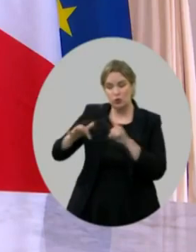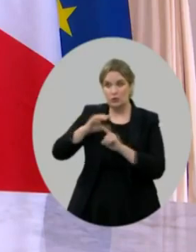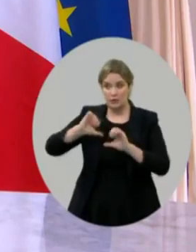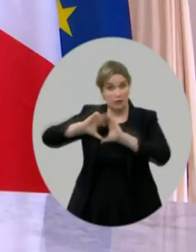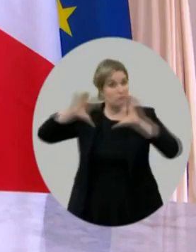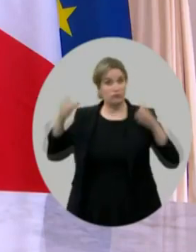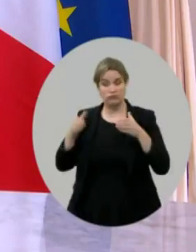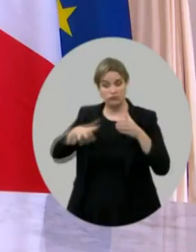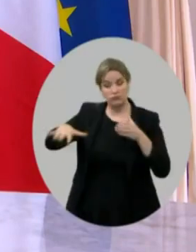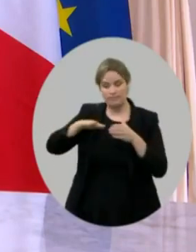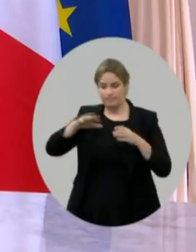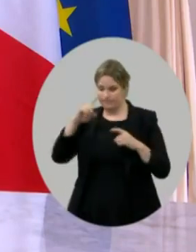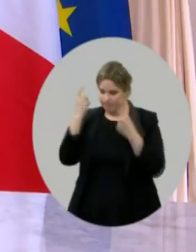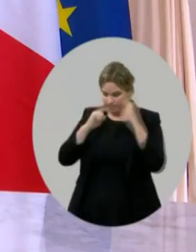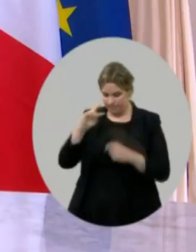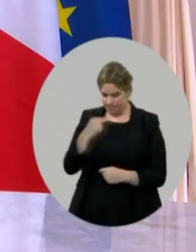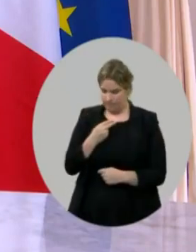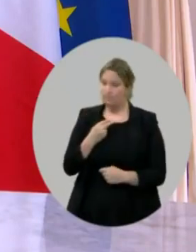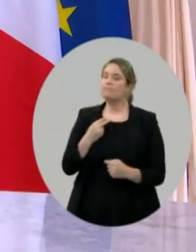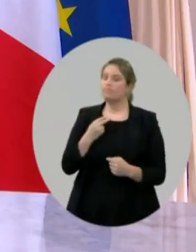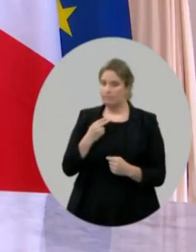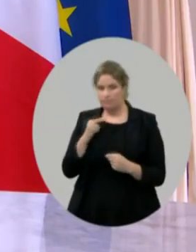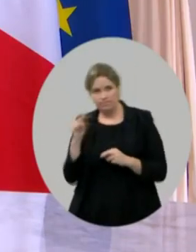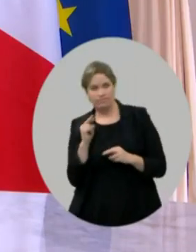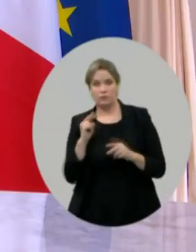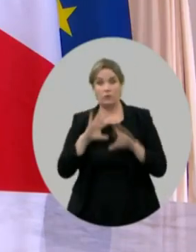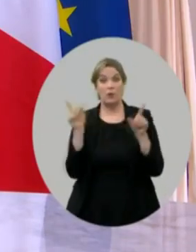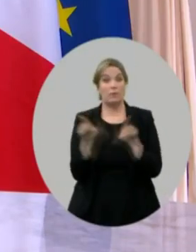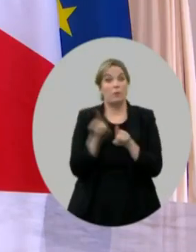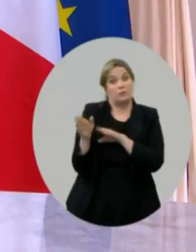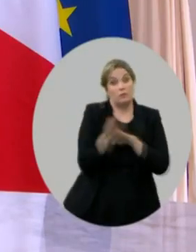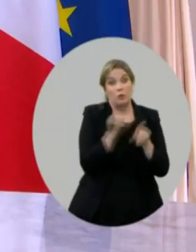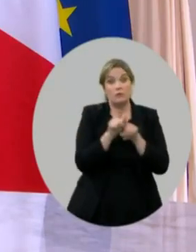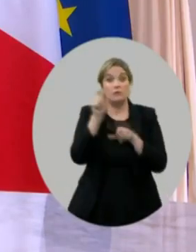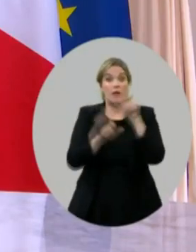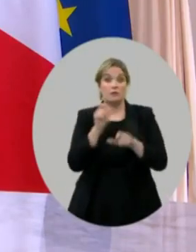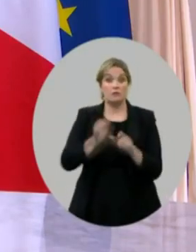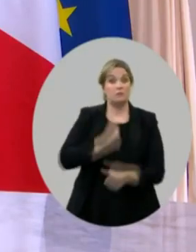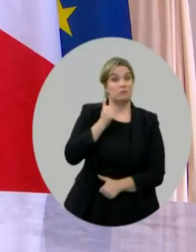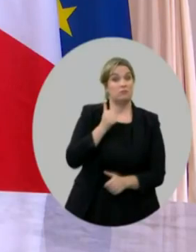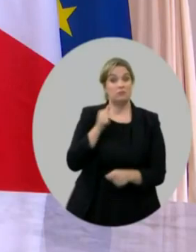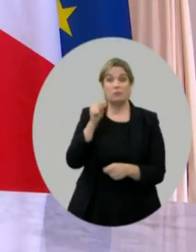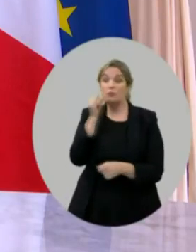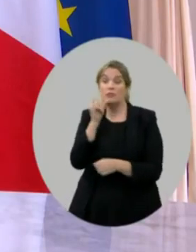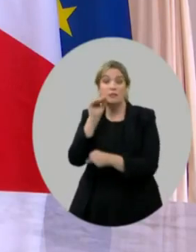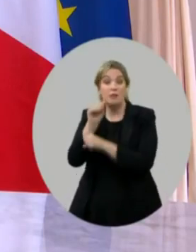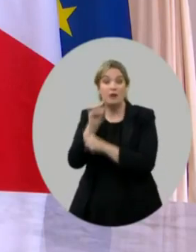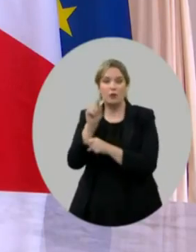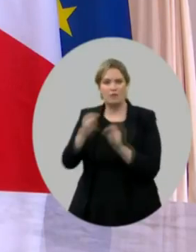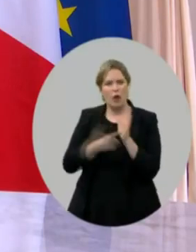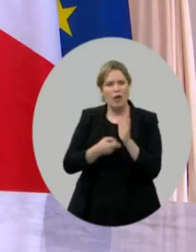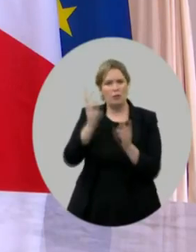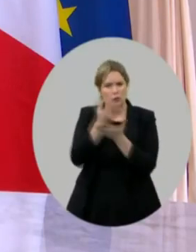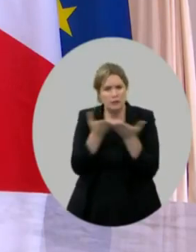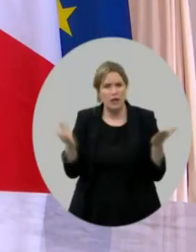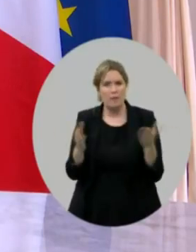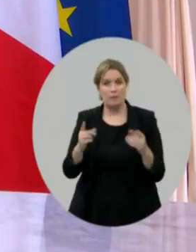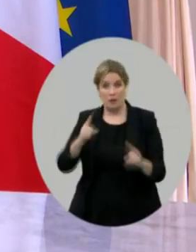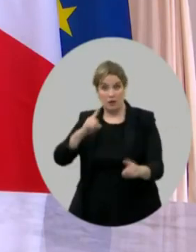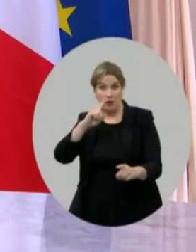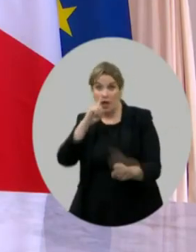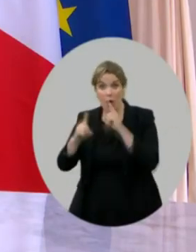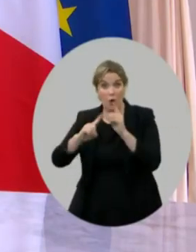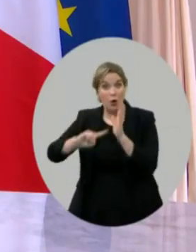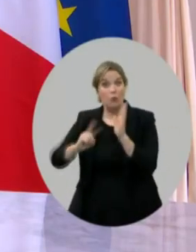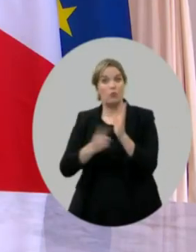société. Pour les indépendants et les entrepreneurs, avec des règles simplifiées, un droit à l'erreur enfin